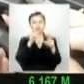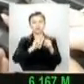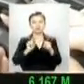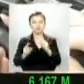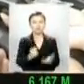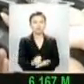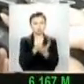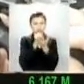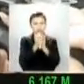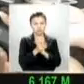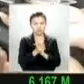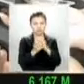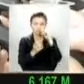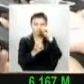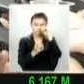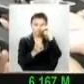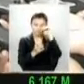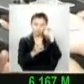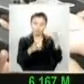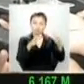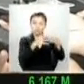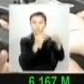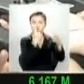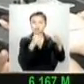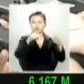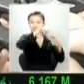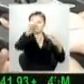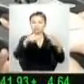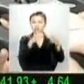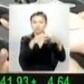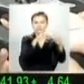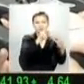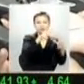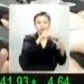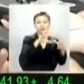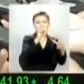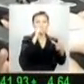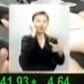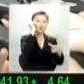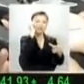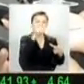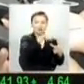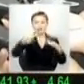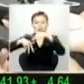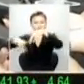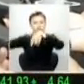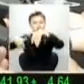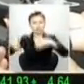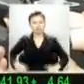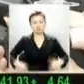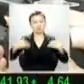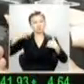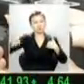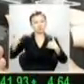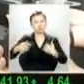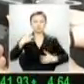ให้ทางผู้ชุมนุมได้เข้าใจนะครับว่าอะไรที่ทำให้ประชาชนเดือดร้อนก็อย่าไปทำนะครับ จะดูเหมือนว่าความสูญเสียของทหาร